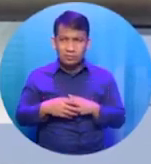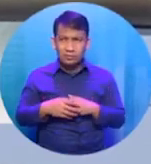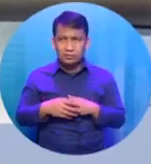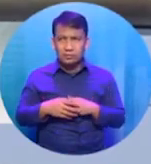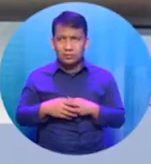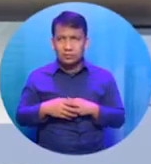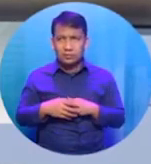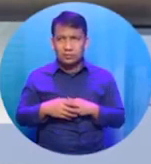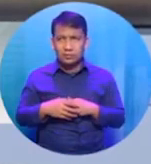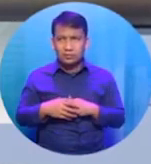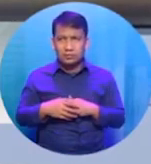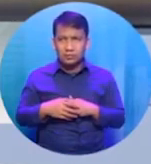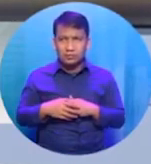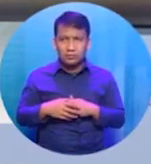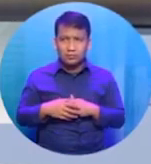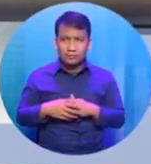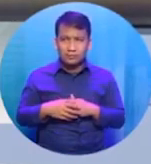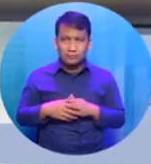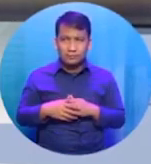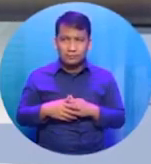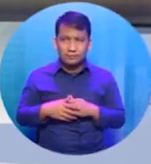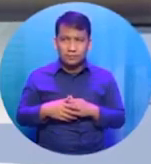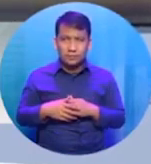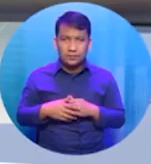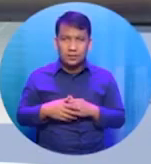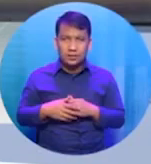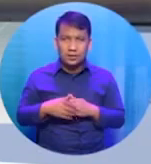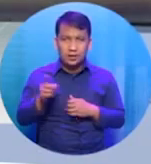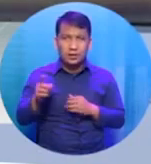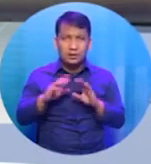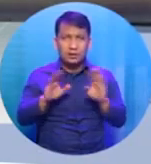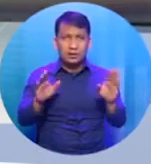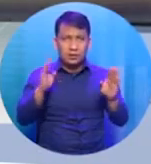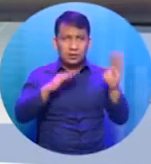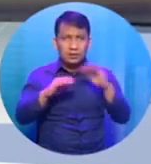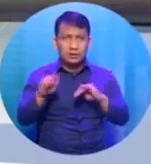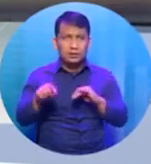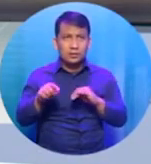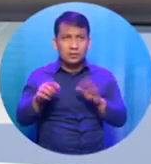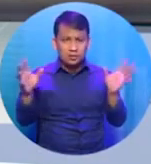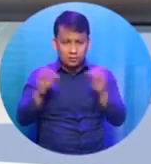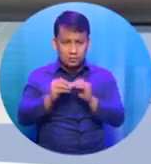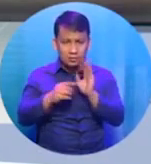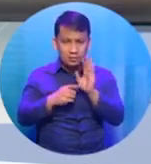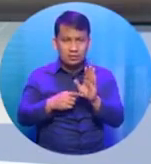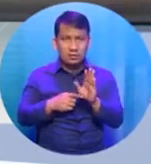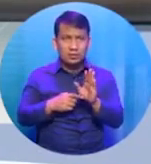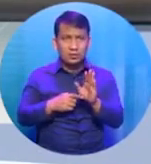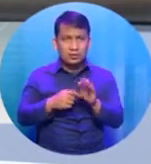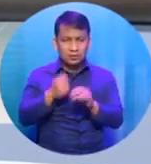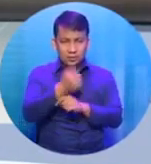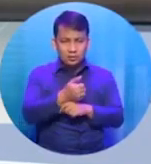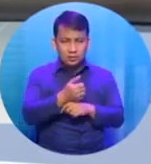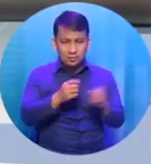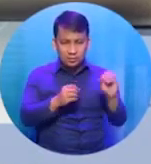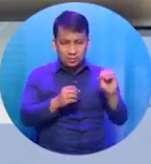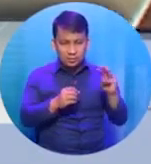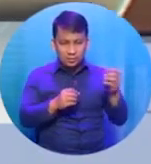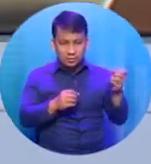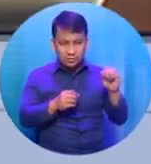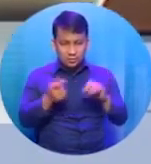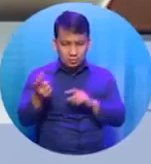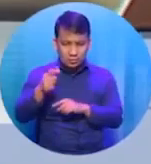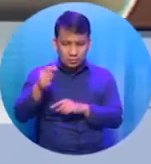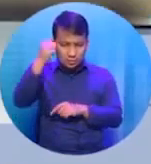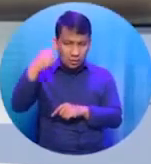no problem ma'am. Facebook live ng OWA po. No problem ma'am, isasummarize ko na lang po. Meron po tayong isang OFW